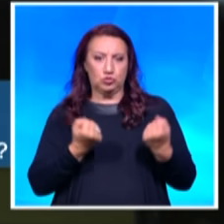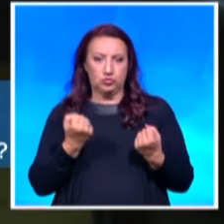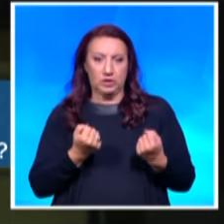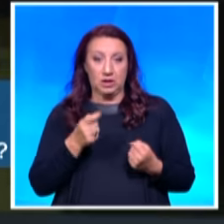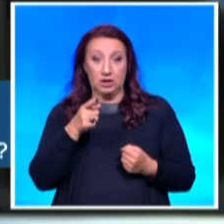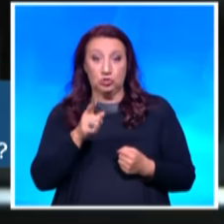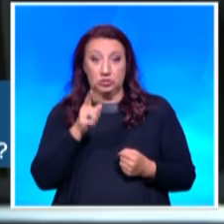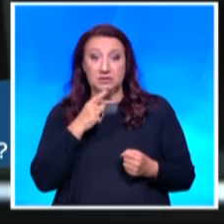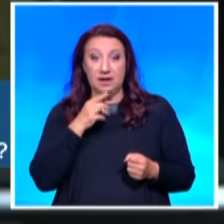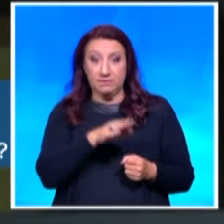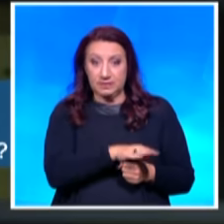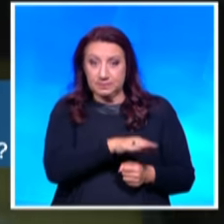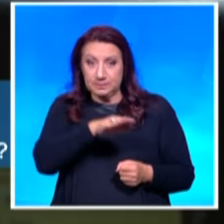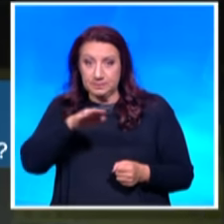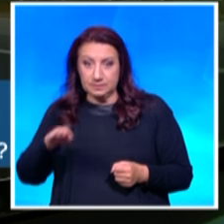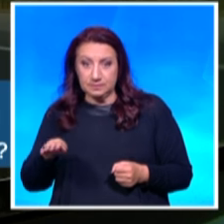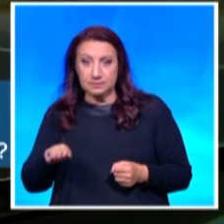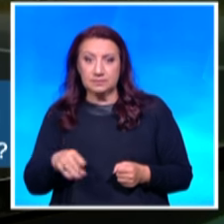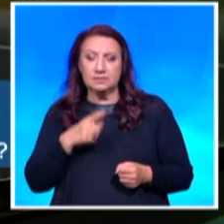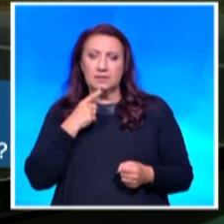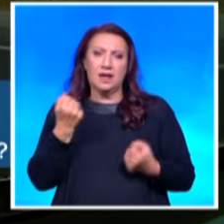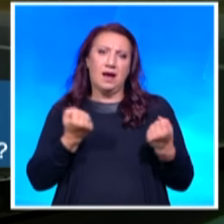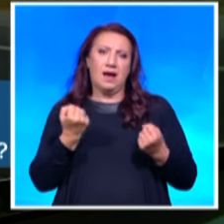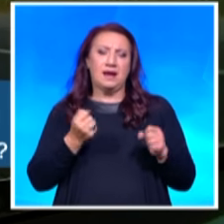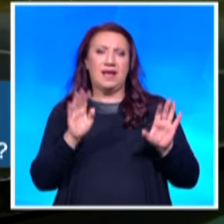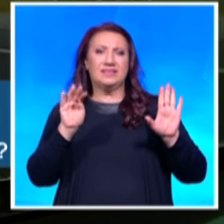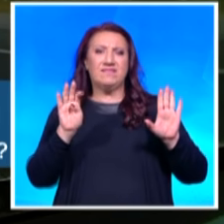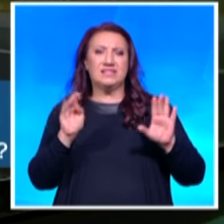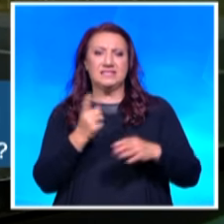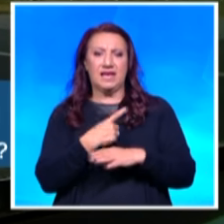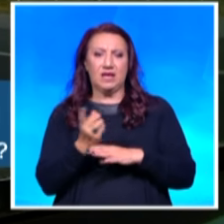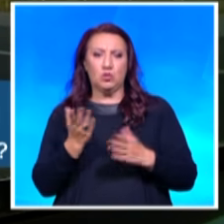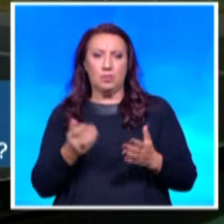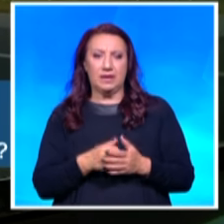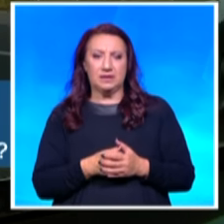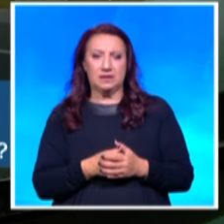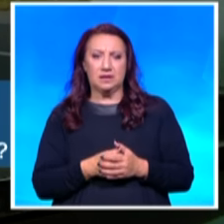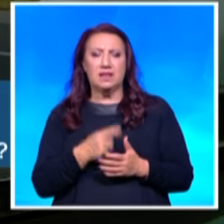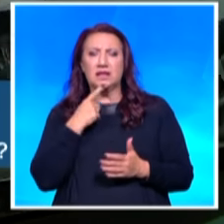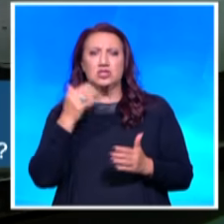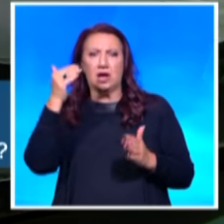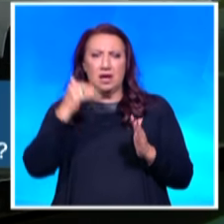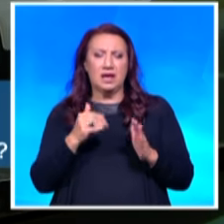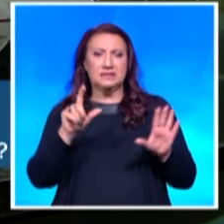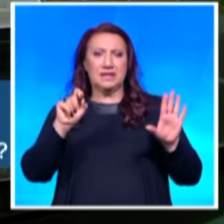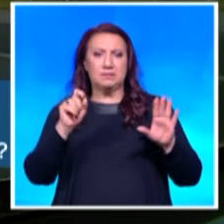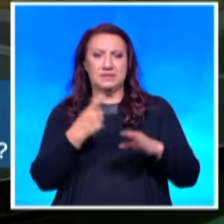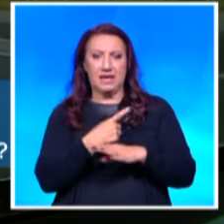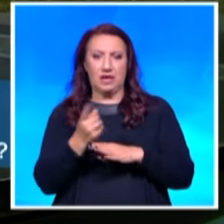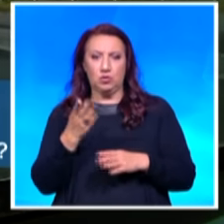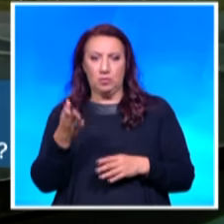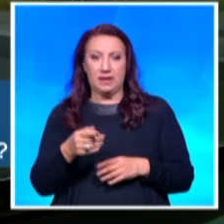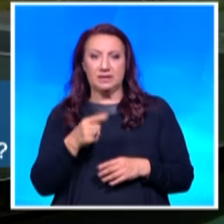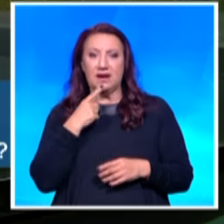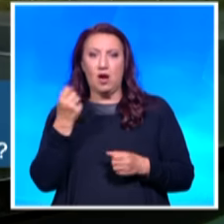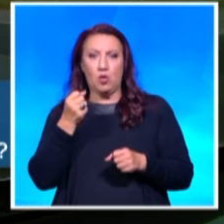длъжен, и кара с 90. Даже с 70. Този съответно е